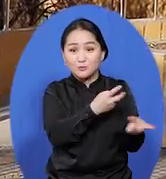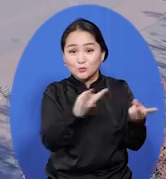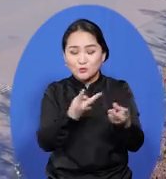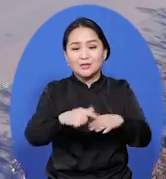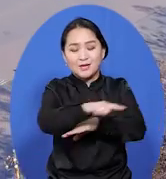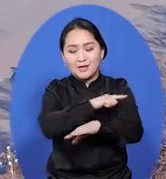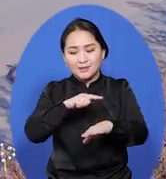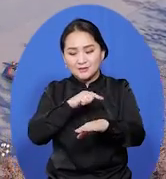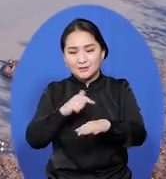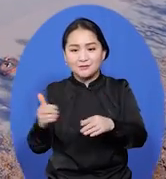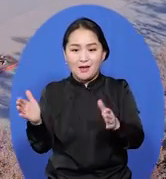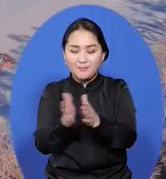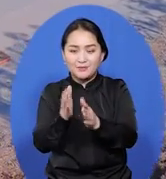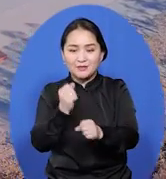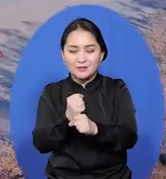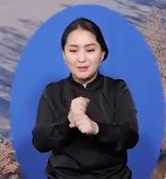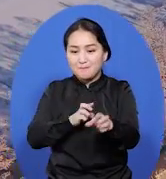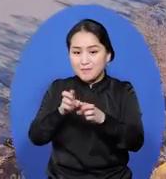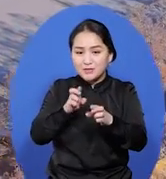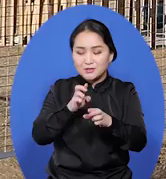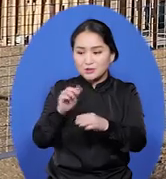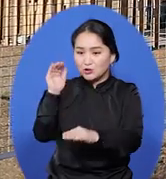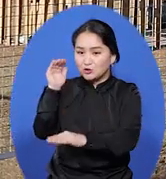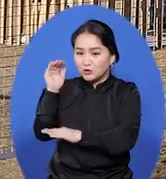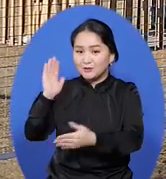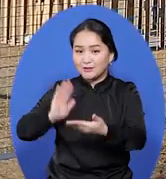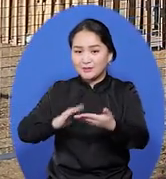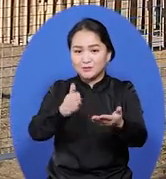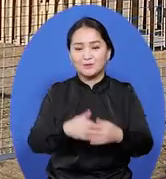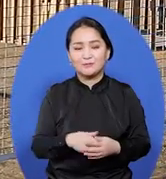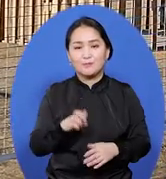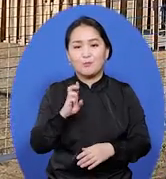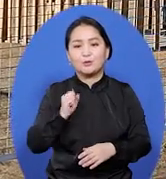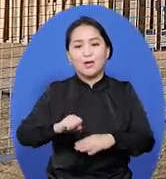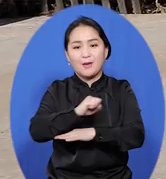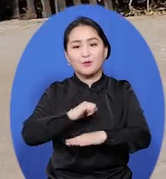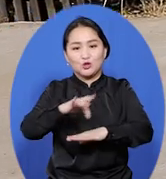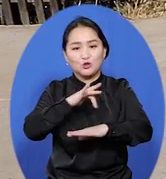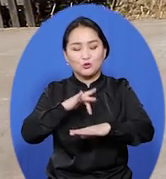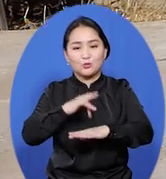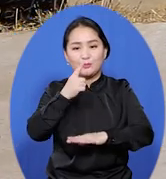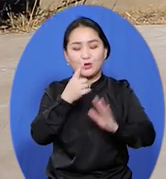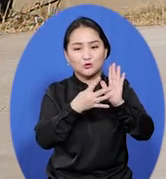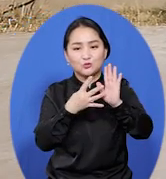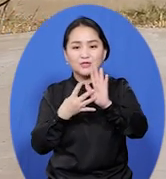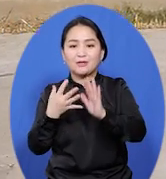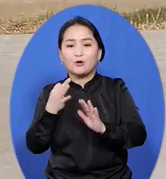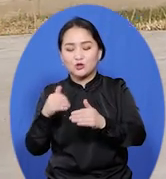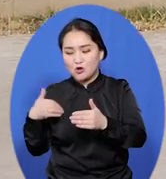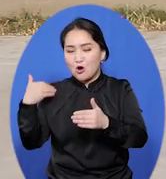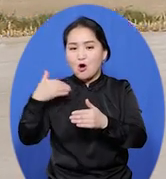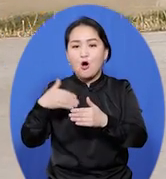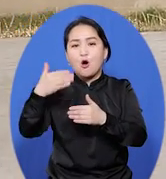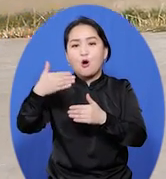ажиллаж, хөтөлбөр дэмжлэгт хамрагдсан бизнесүүдийн төлөөллийг та бүхэндээ танилцуулж байна. Булган аймгийн төвд 1995